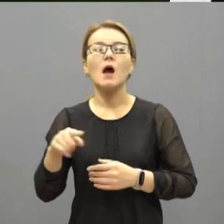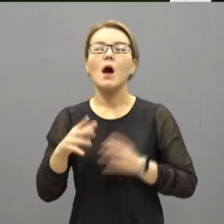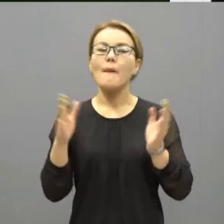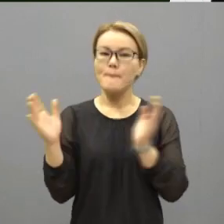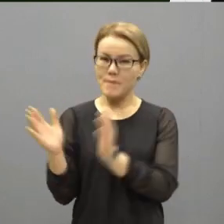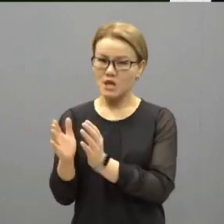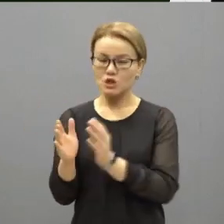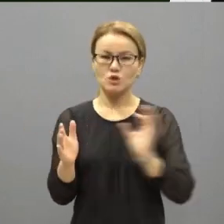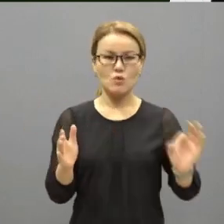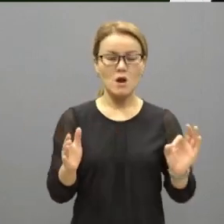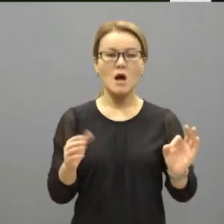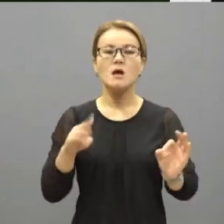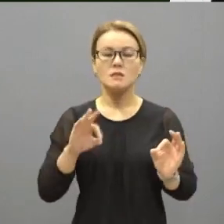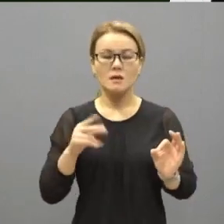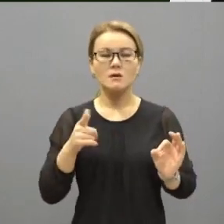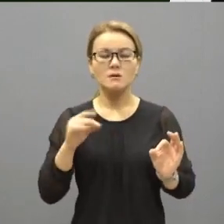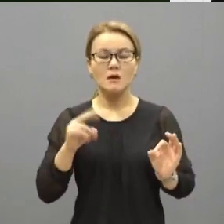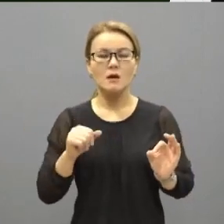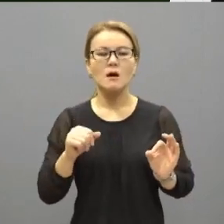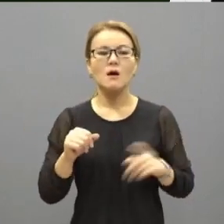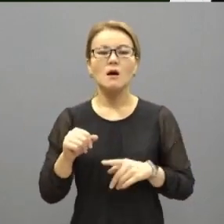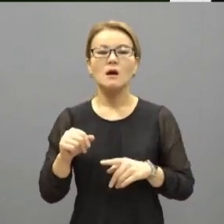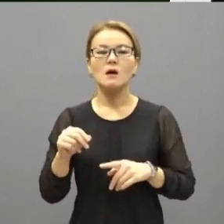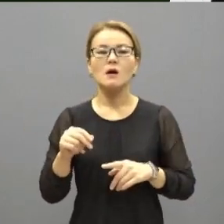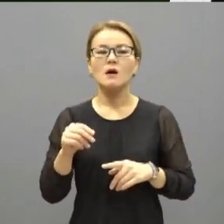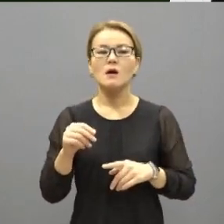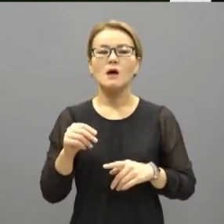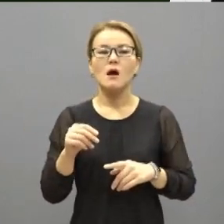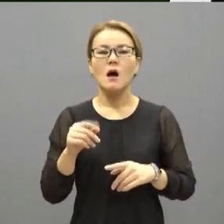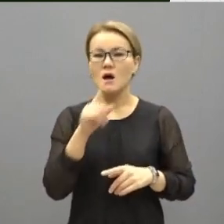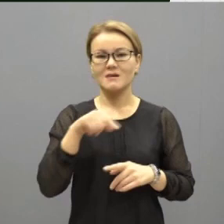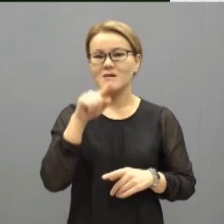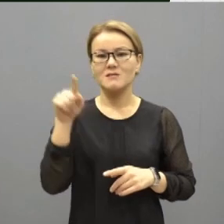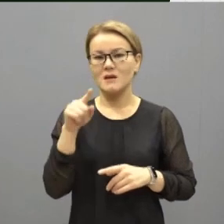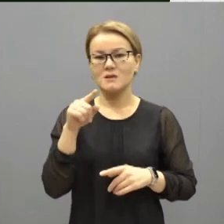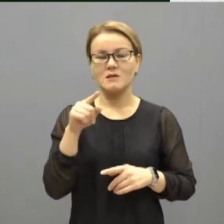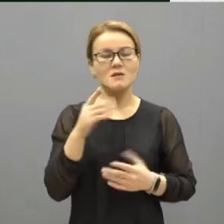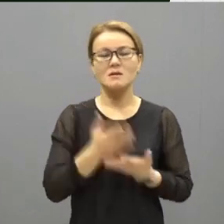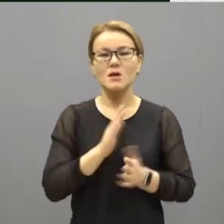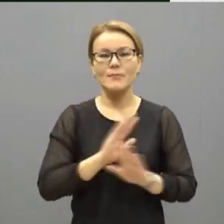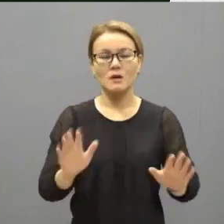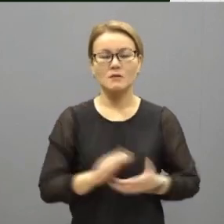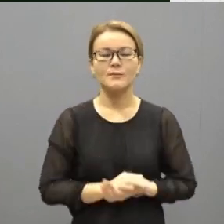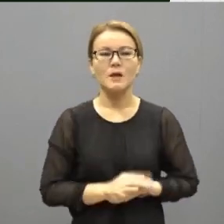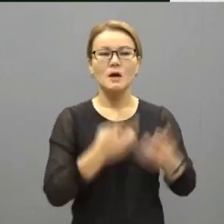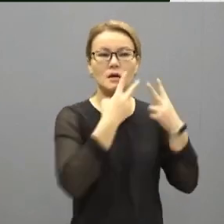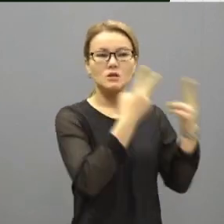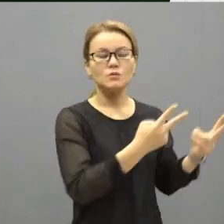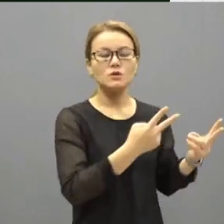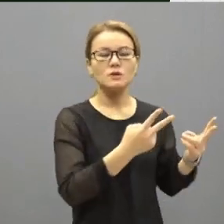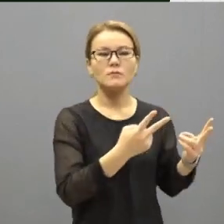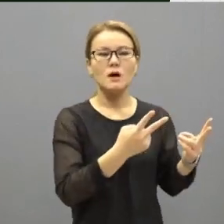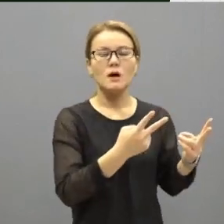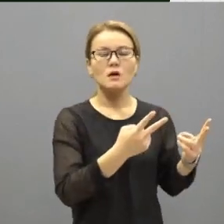соответственно, данное квадратное уравнение корней не имеет. Рассмотрим данное свойство